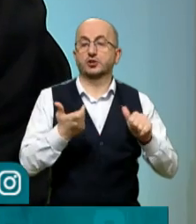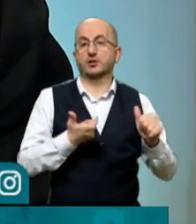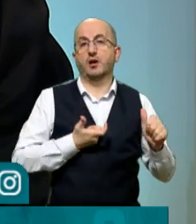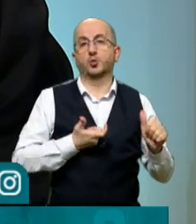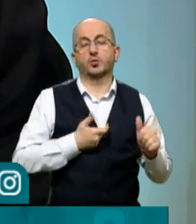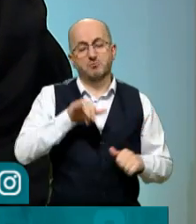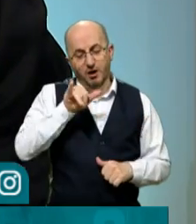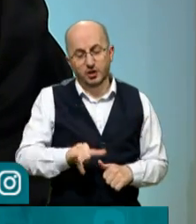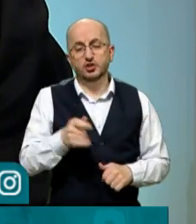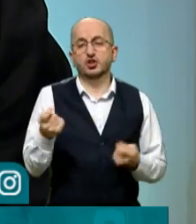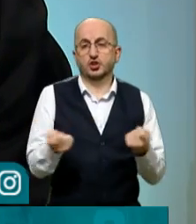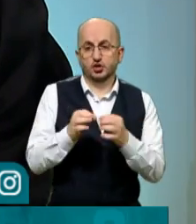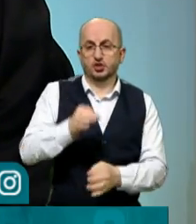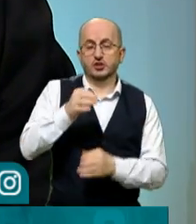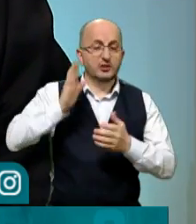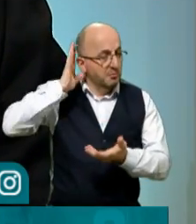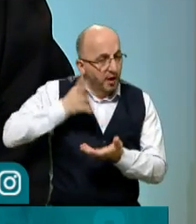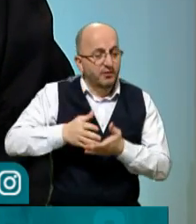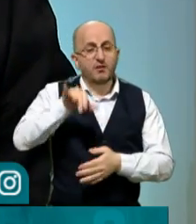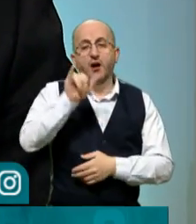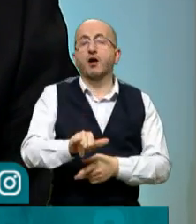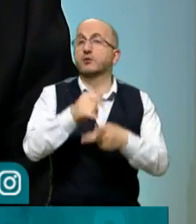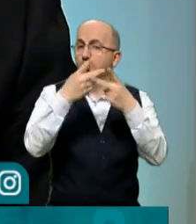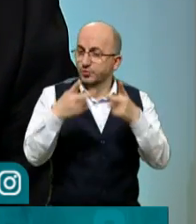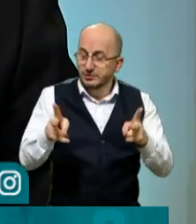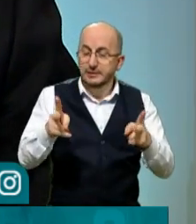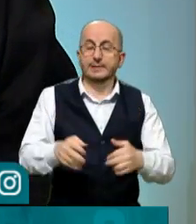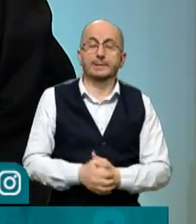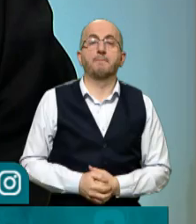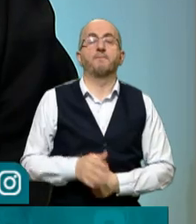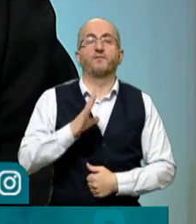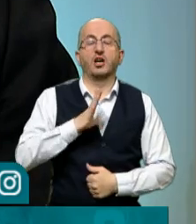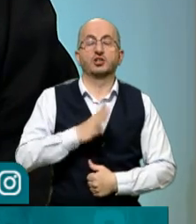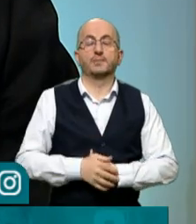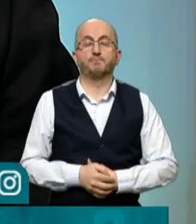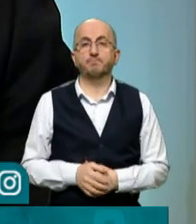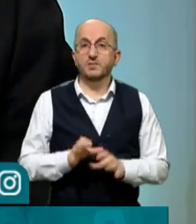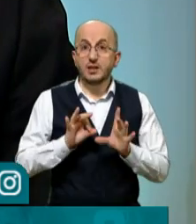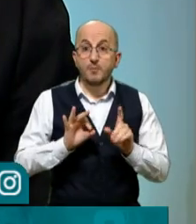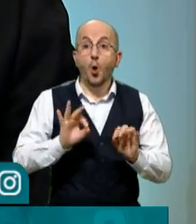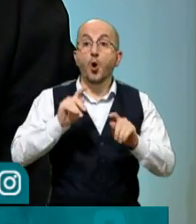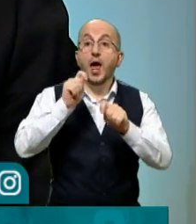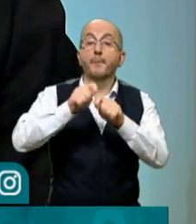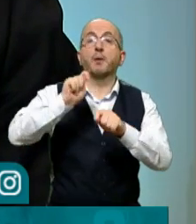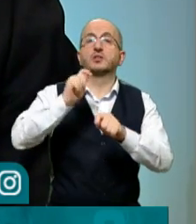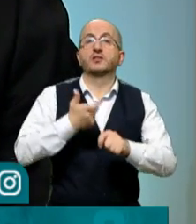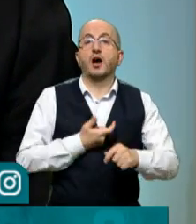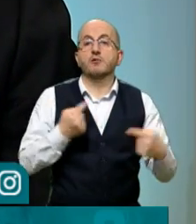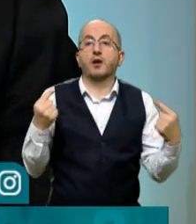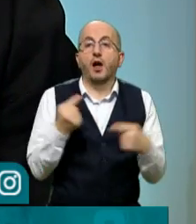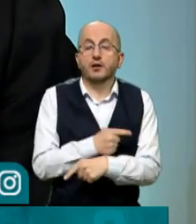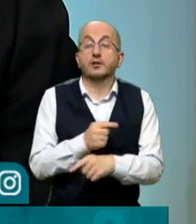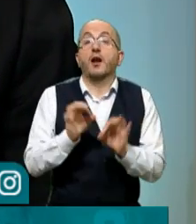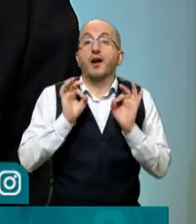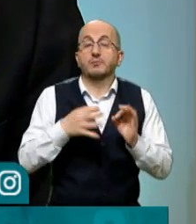haktır. İşçinin değil mi ibadet hürriyeti ve ibadet etme hakkı vardır. Eyvah. Böyle yapmaması hem kanunlara aykırıdır hem